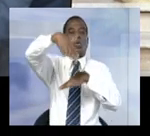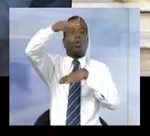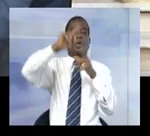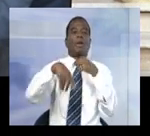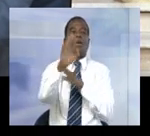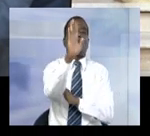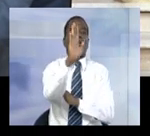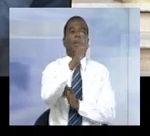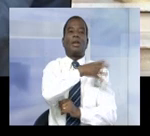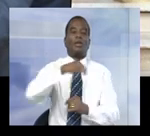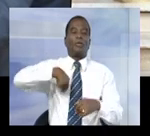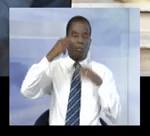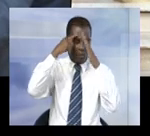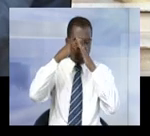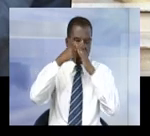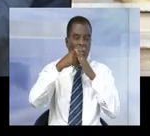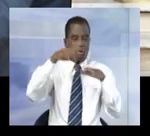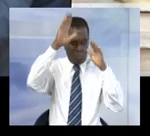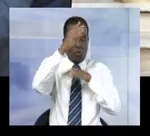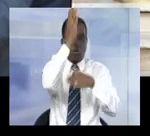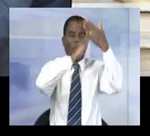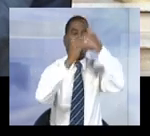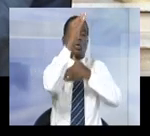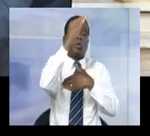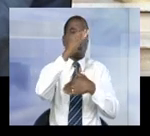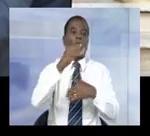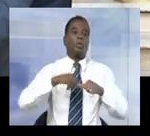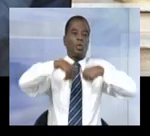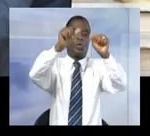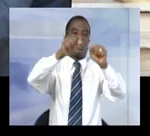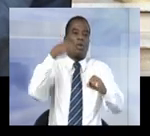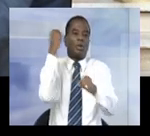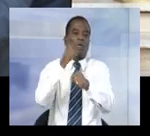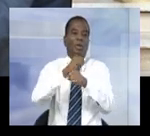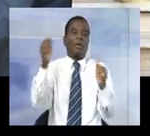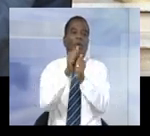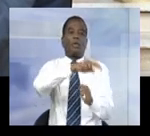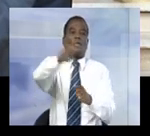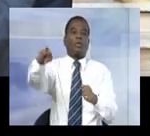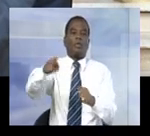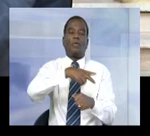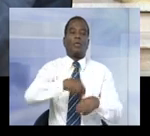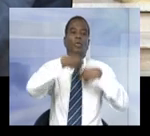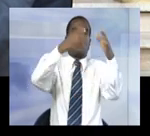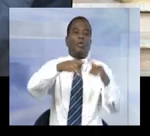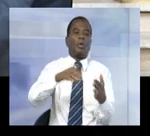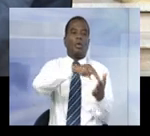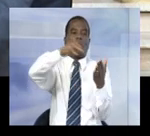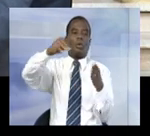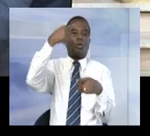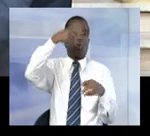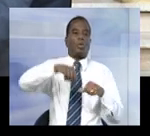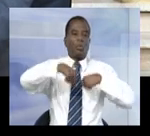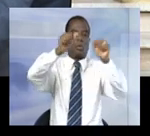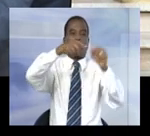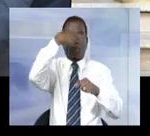Merci. Et nous prions Dieu le Père Céleste, Dieu Allah, de continuer de veiller sur vous, vous donner les ressources pour que vous puissiez